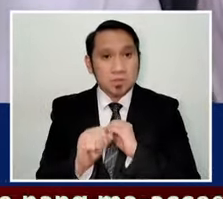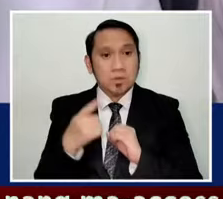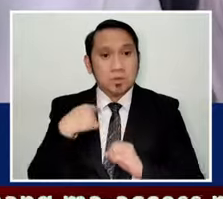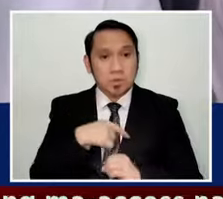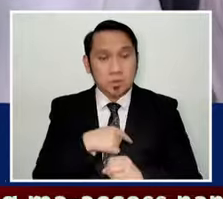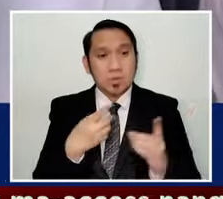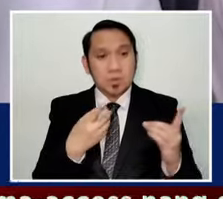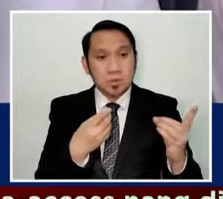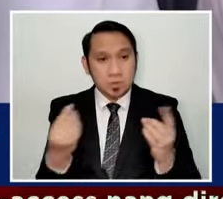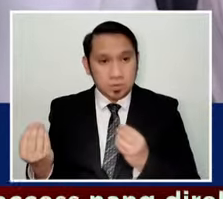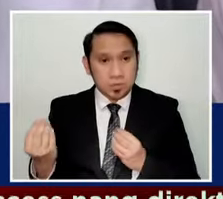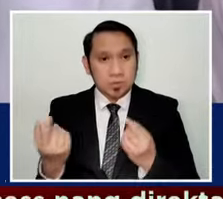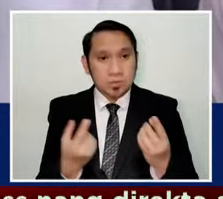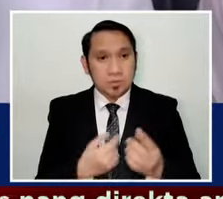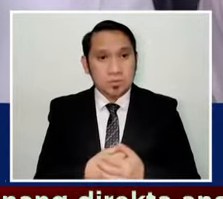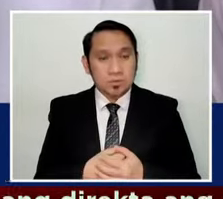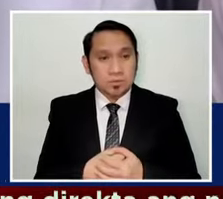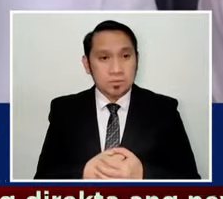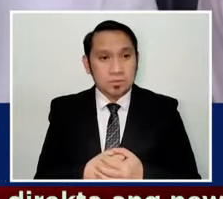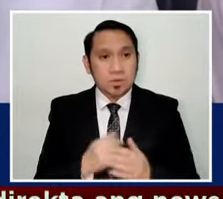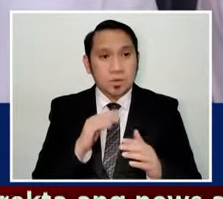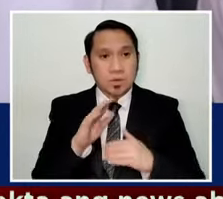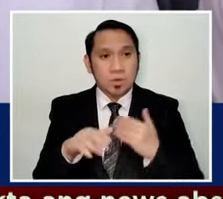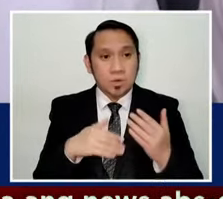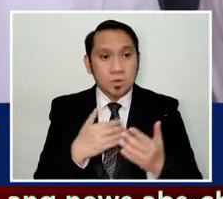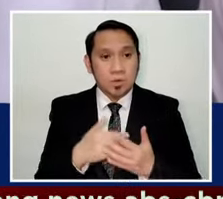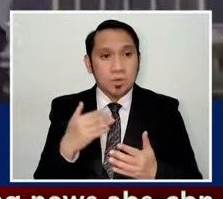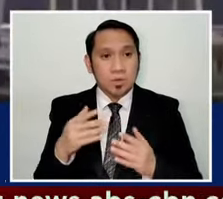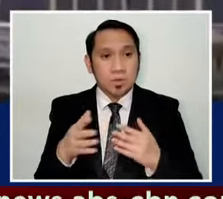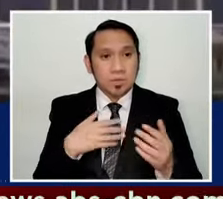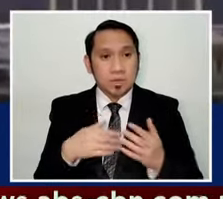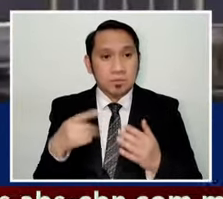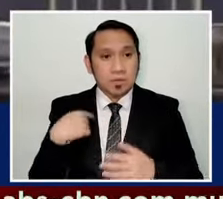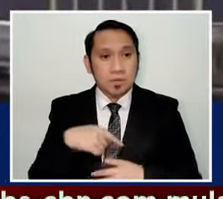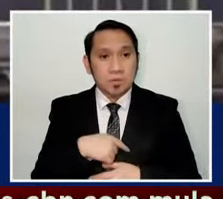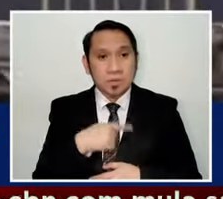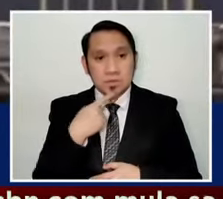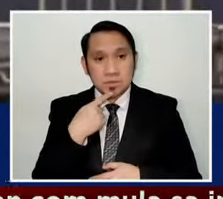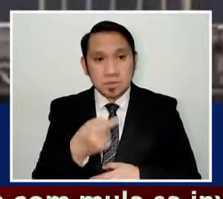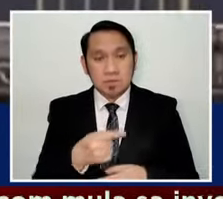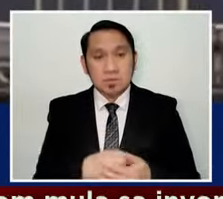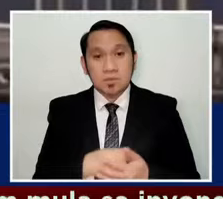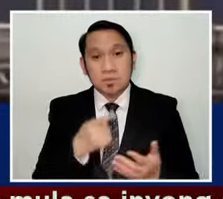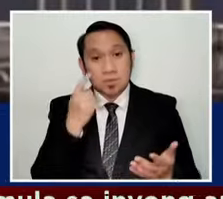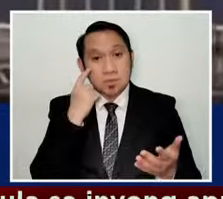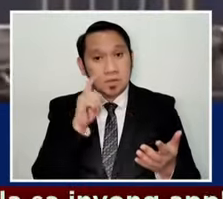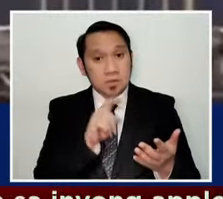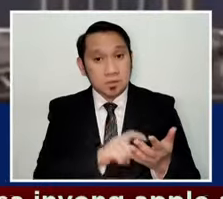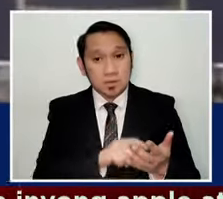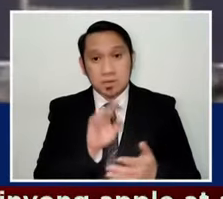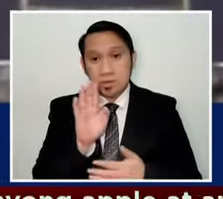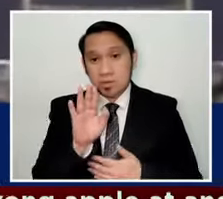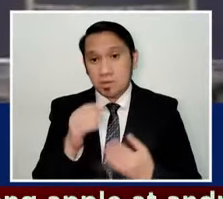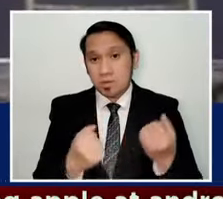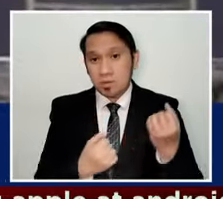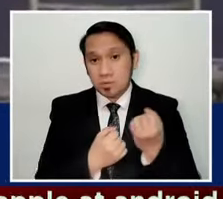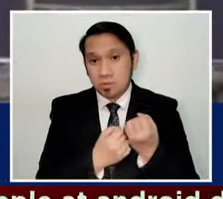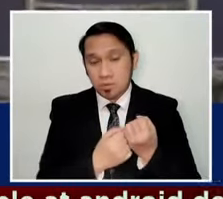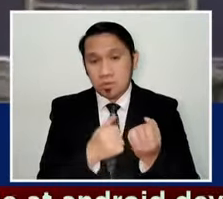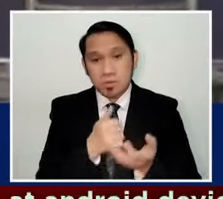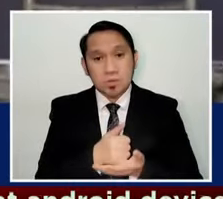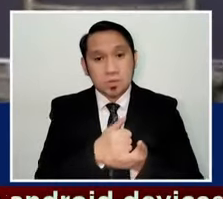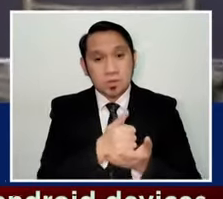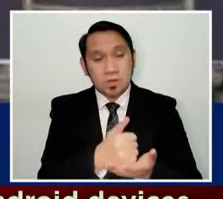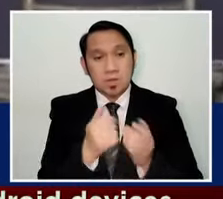sinusubukan namin itupad. Lahat ng aming sinasabi, pinag-usapan. Bilang pagkilala naman sa kanyang suporta at tulong sa